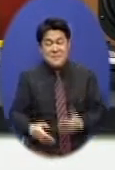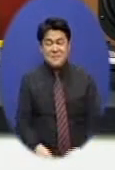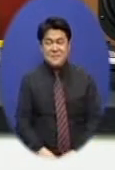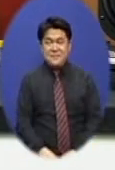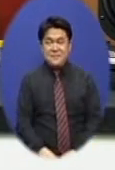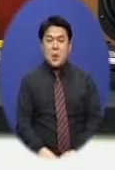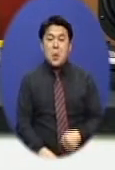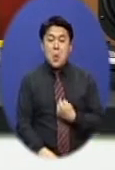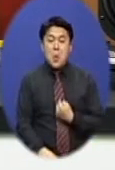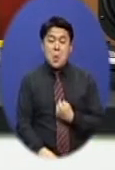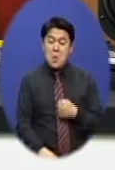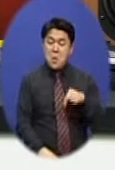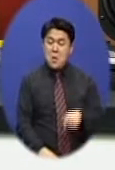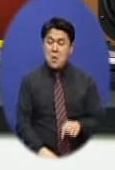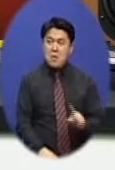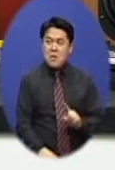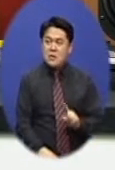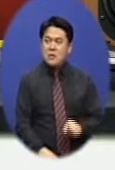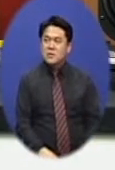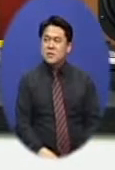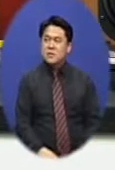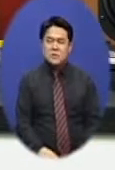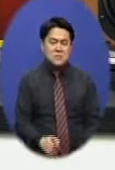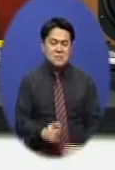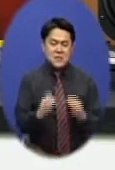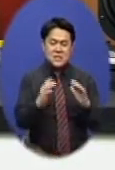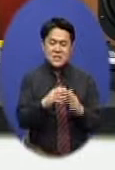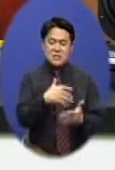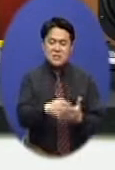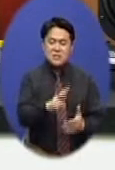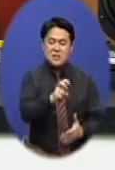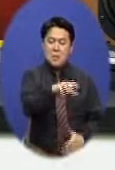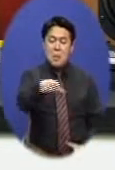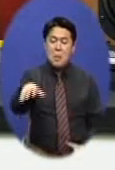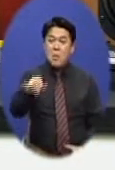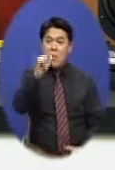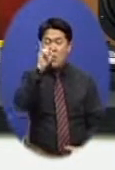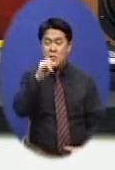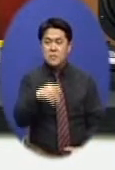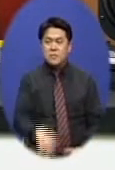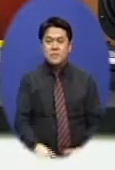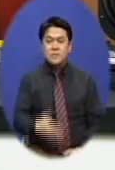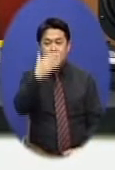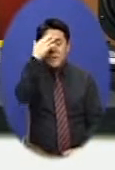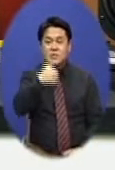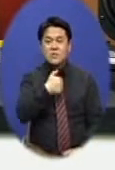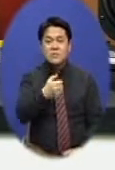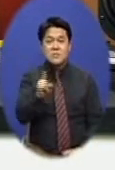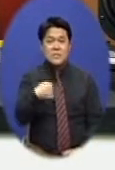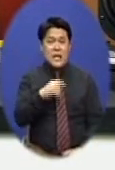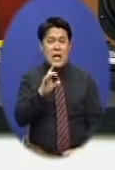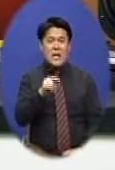그래서 혼자 여기 뭐 한 20세대 사는데 네, 네. 젊은 사람 50대는 저 하나예요. 다